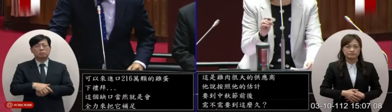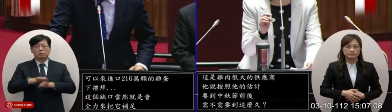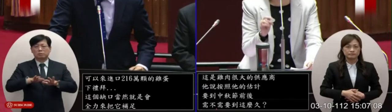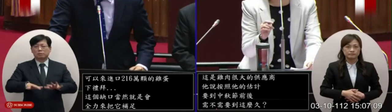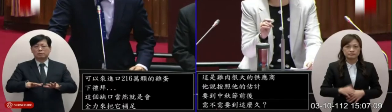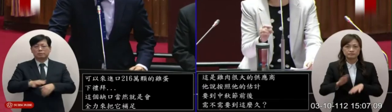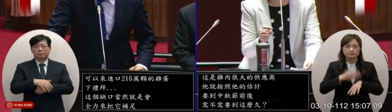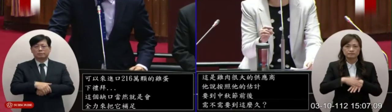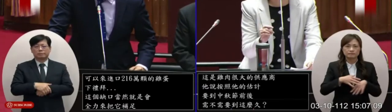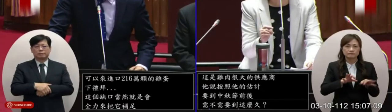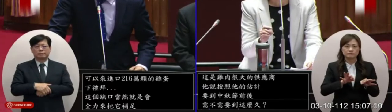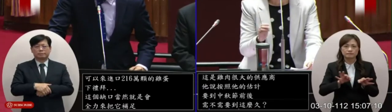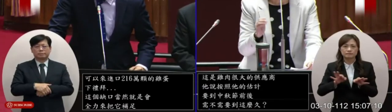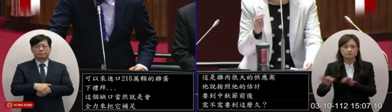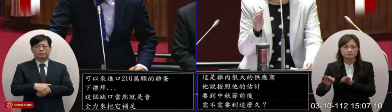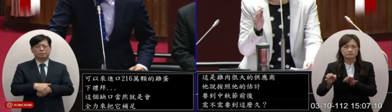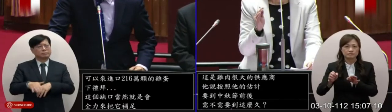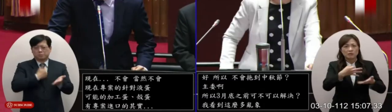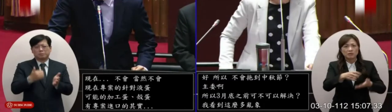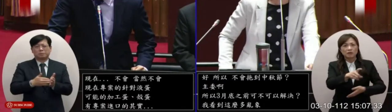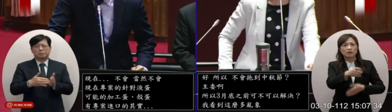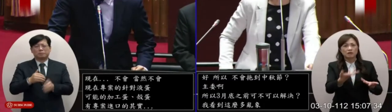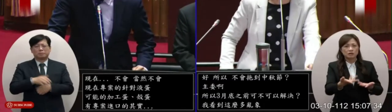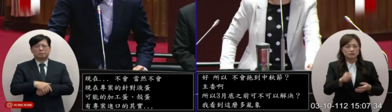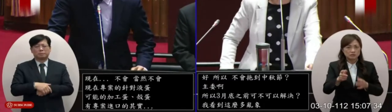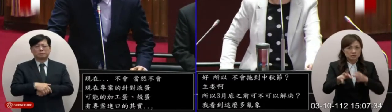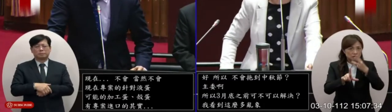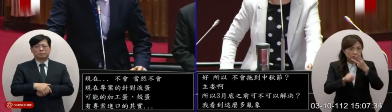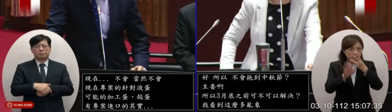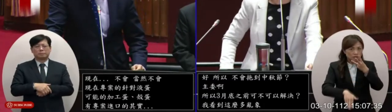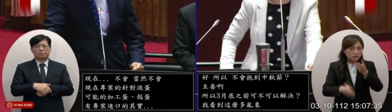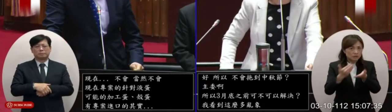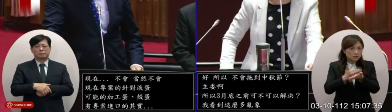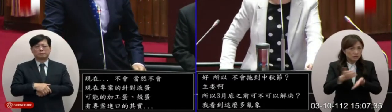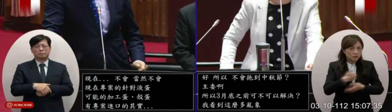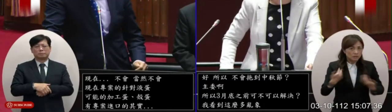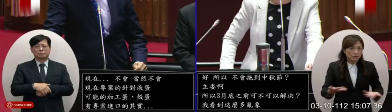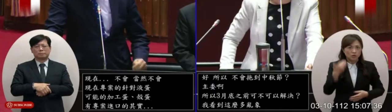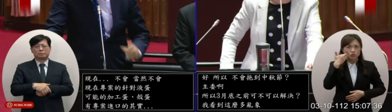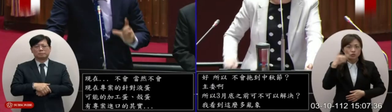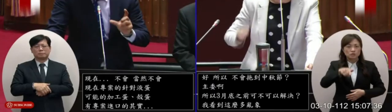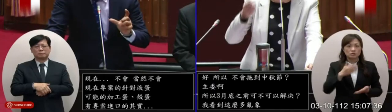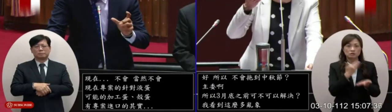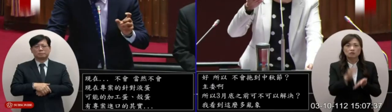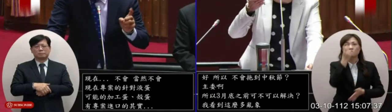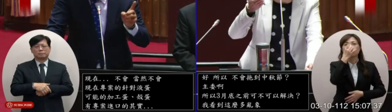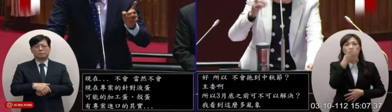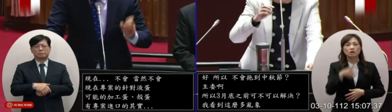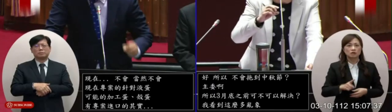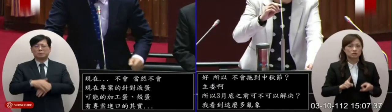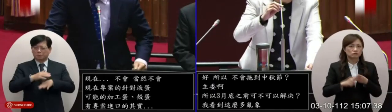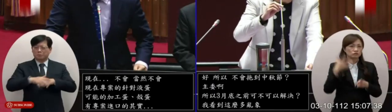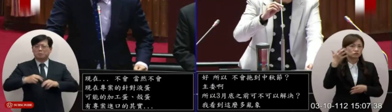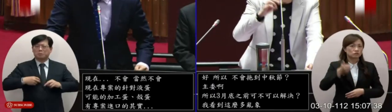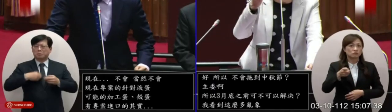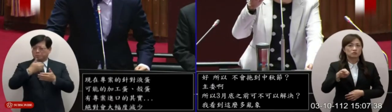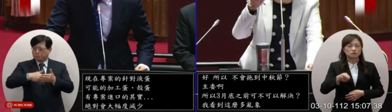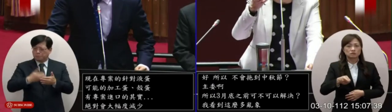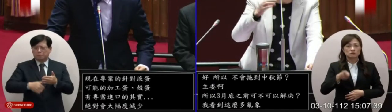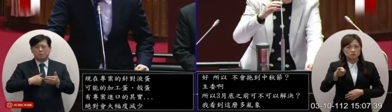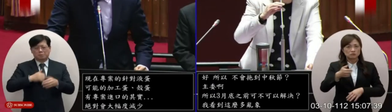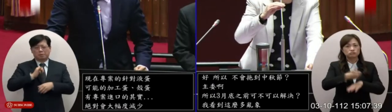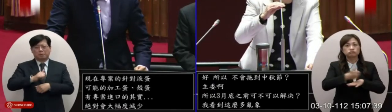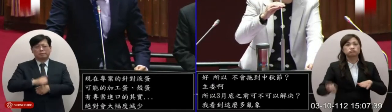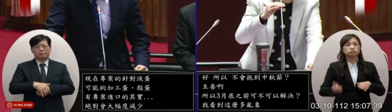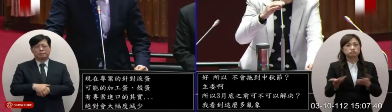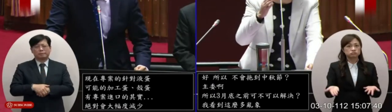现在不会拖到中秋节。 哦，当然不会，可以来。 如果不能解决的话， 会大幅度的减少这样的一个情